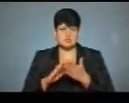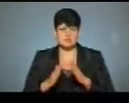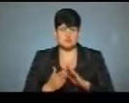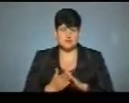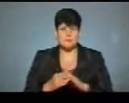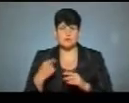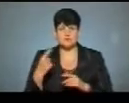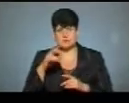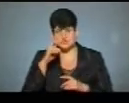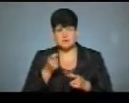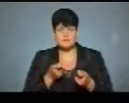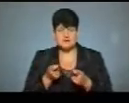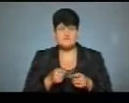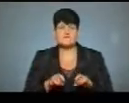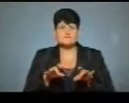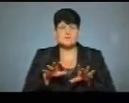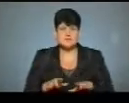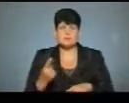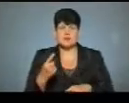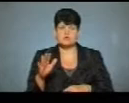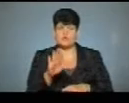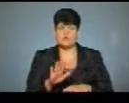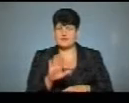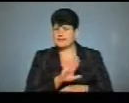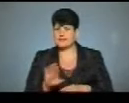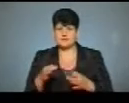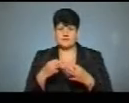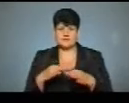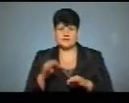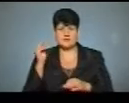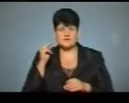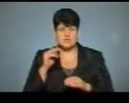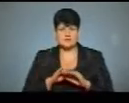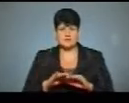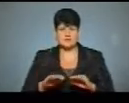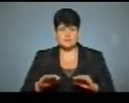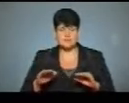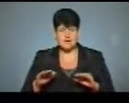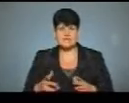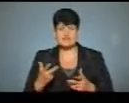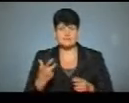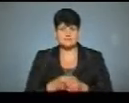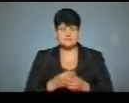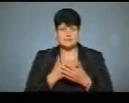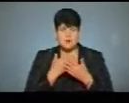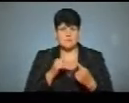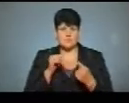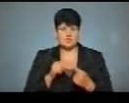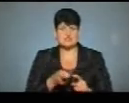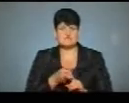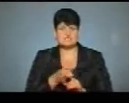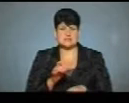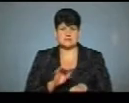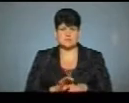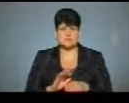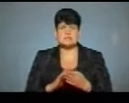при облдержадміністрації вирішила з 1 вересня не допускати до навчання дітей, які не вакциновані проти інфекційних захворювань.